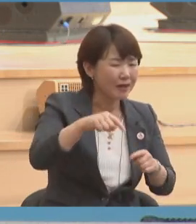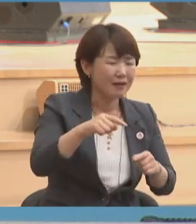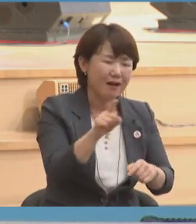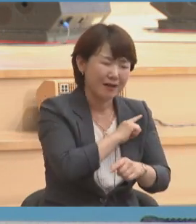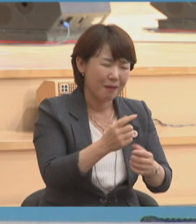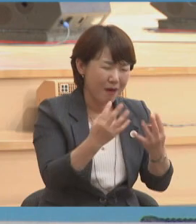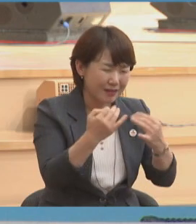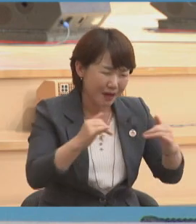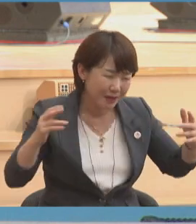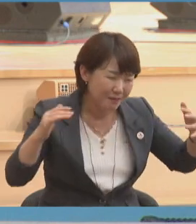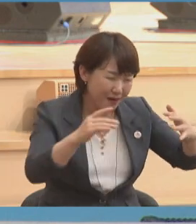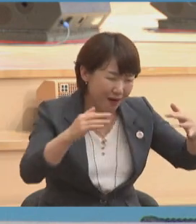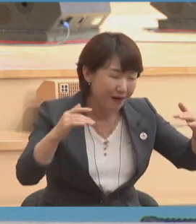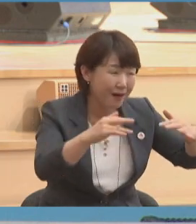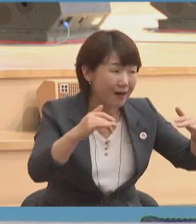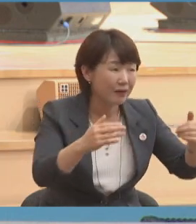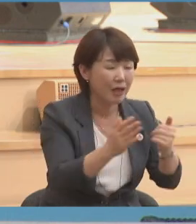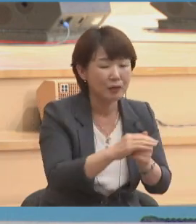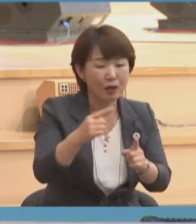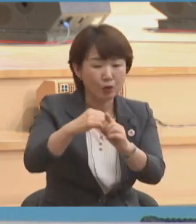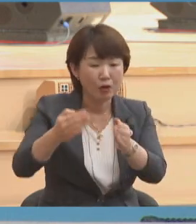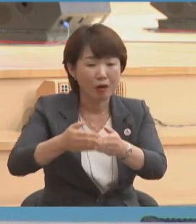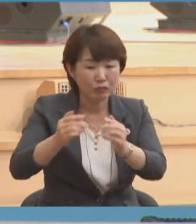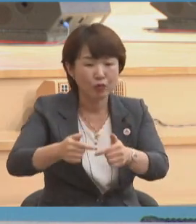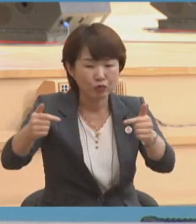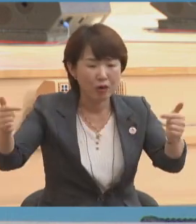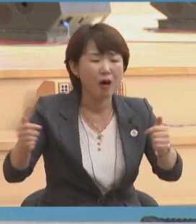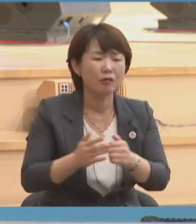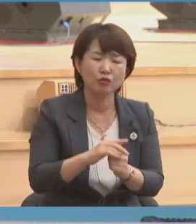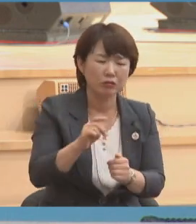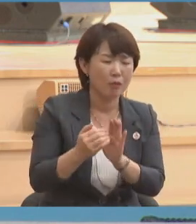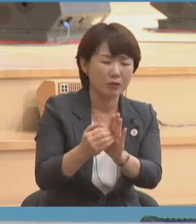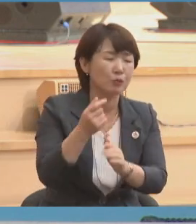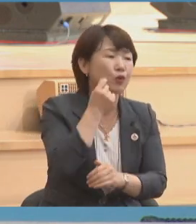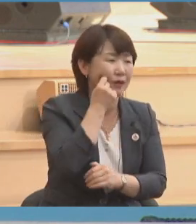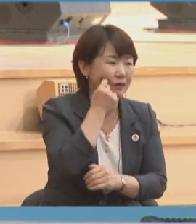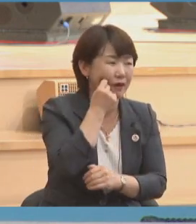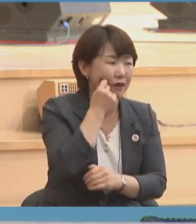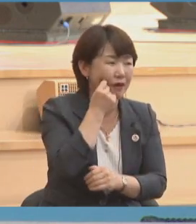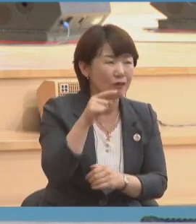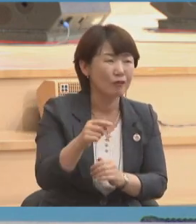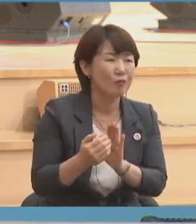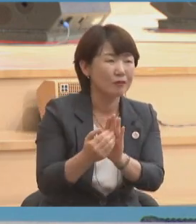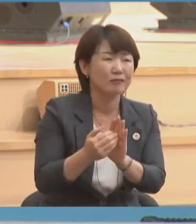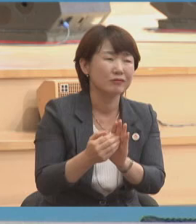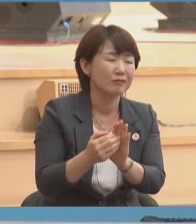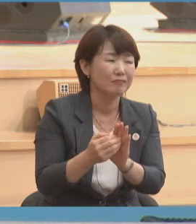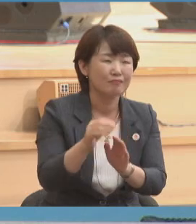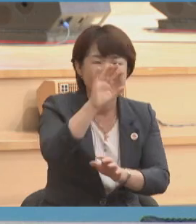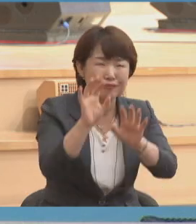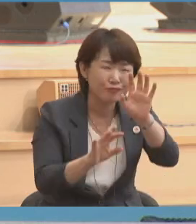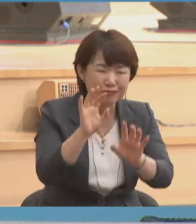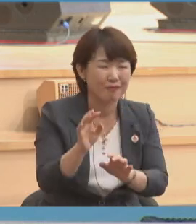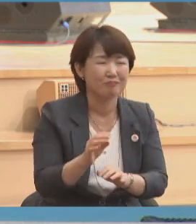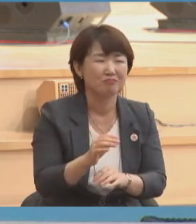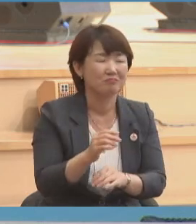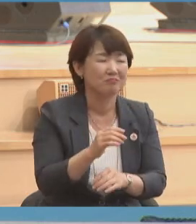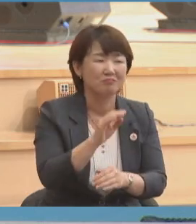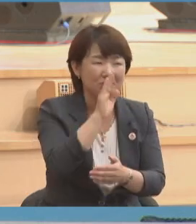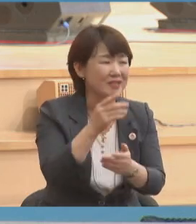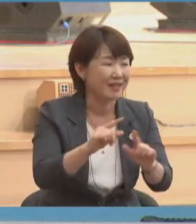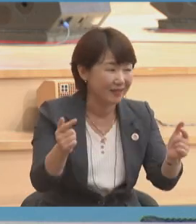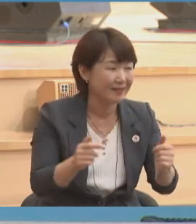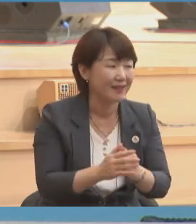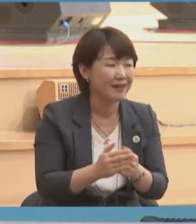않느냐, 따라서 교회 성장은 막을 수 없다, 그걸 막는 건 앞뒤가 맞지 않다라는 것.